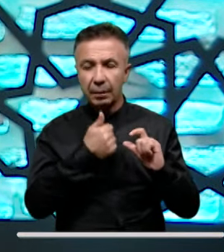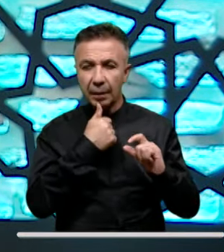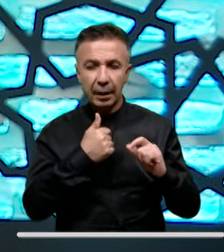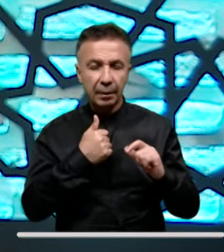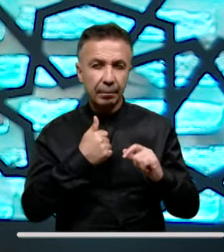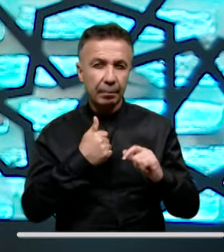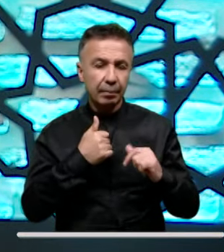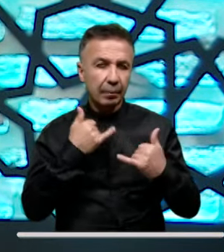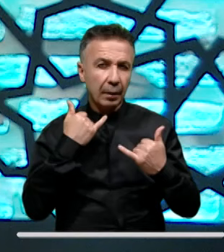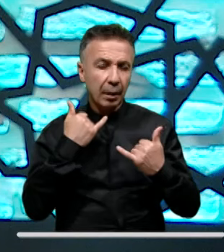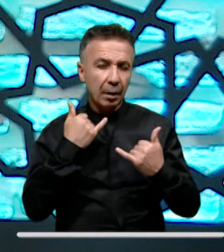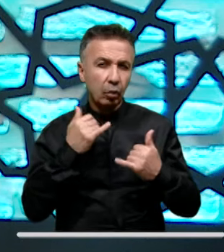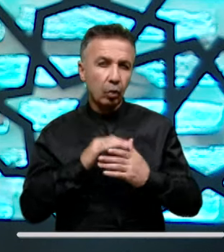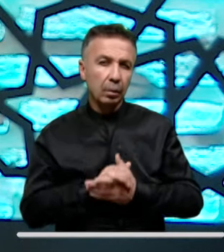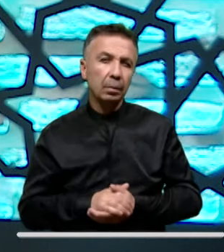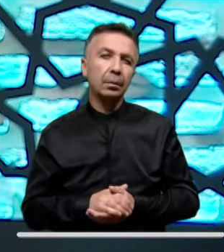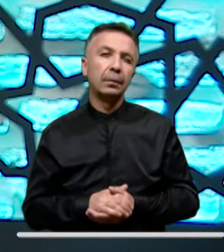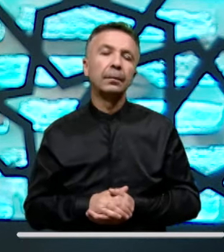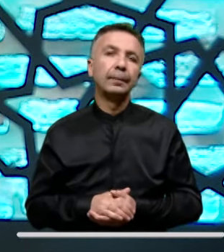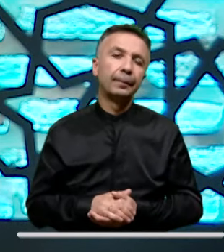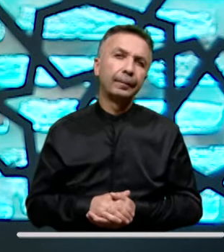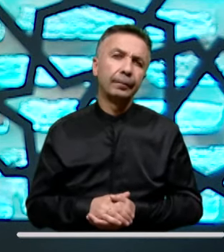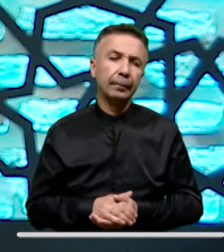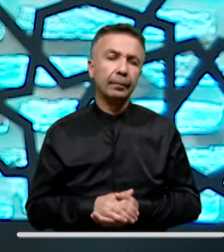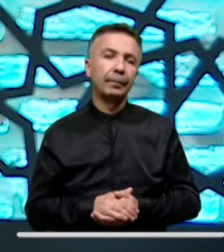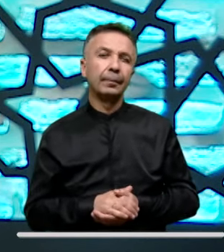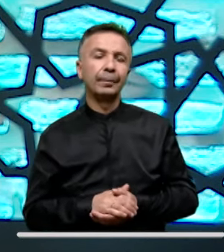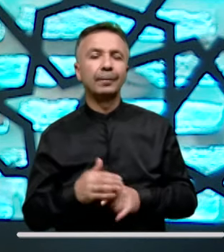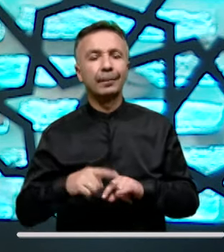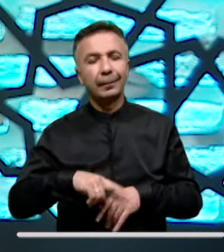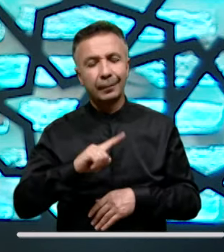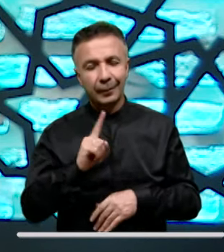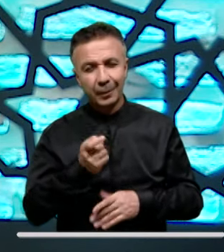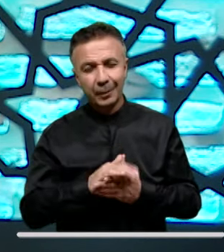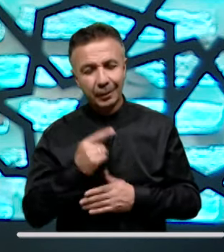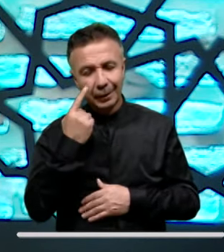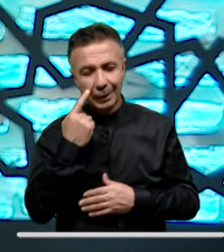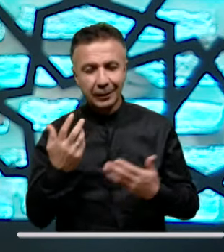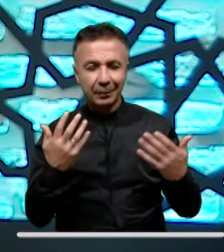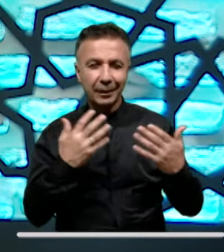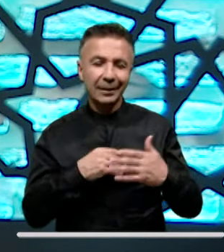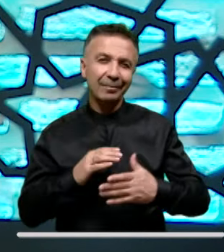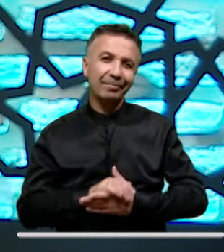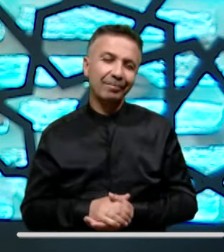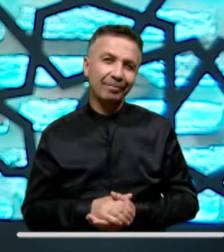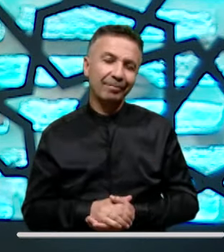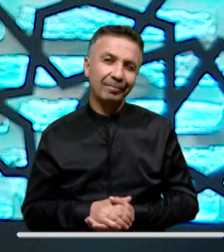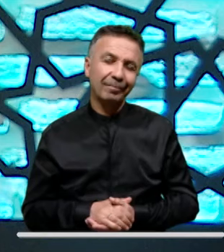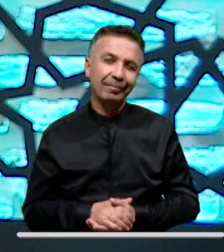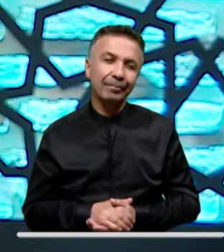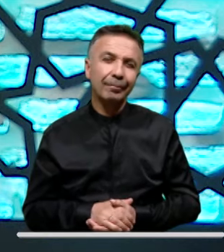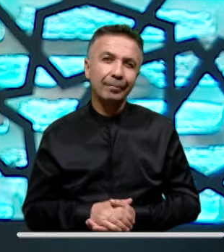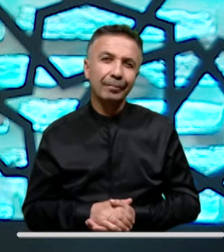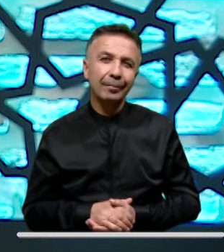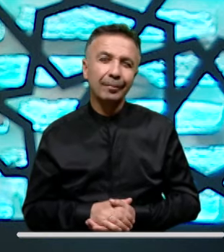Alo. Alo. Hoş geldiniz Cemal Bey. Hoş bulduk. Hayırlı akşamlar. Teşekkür ederiz. Buyursunlar